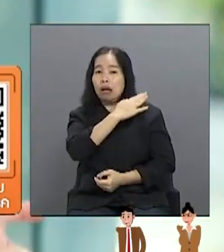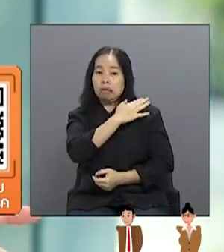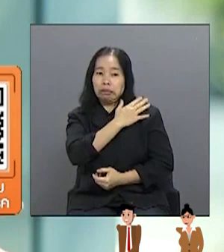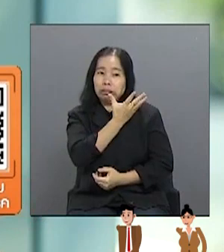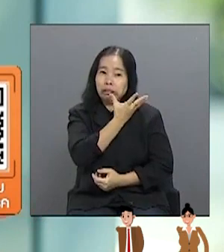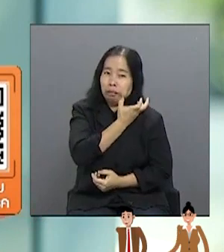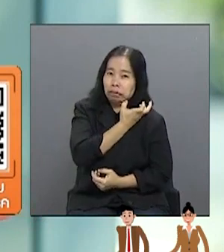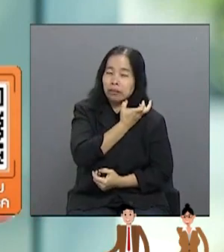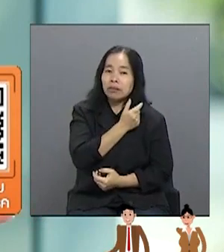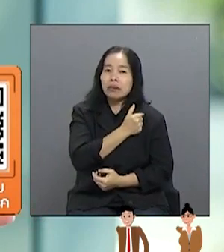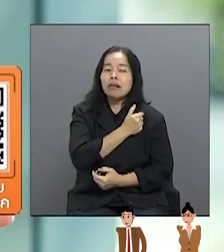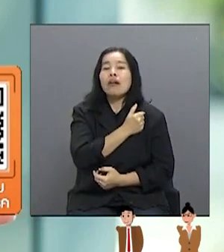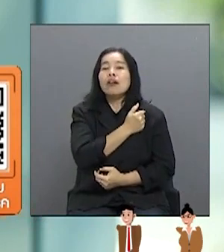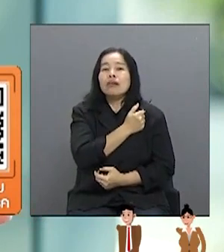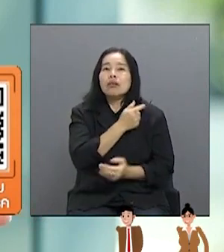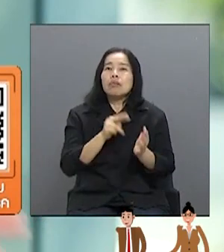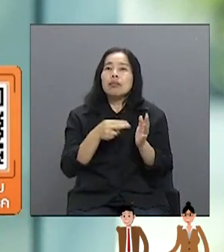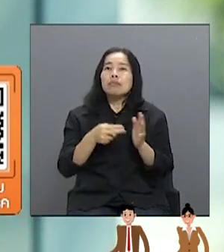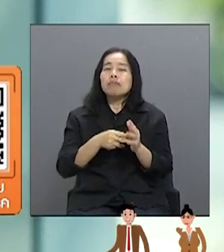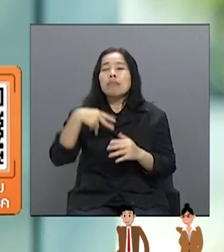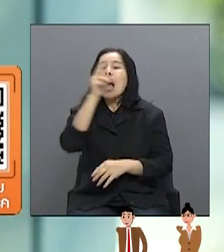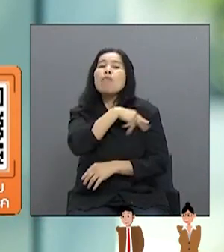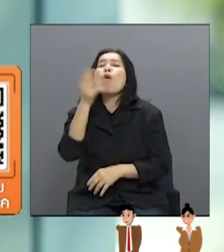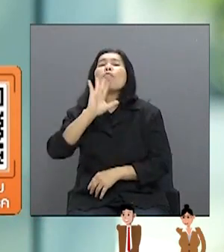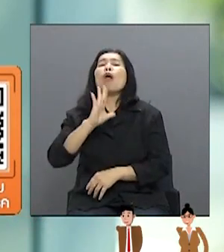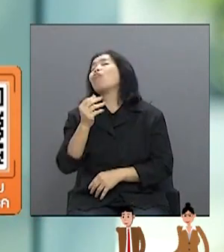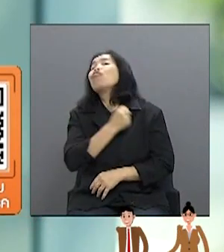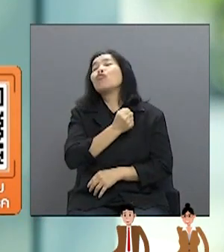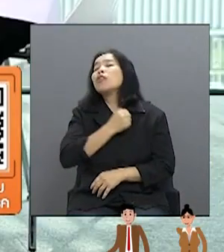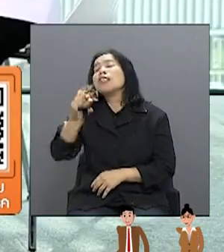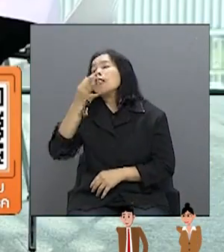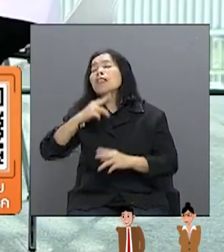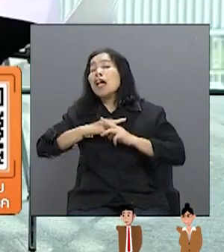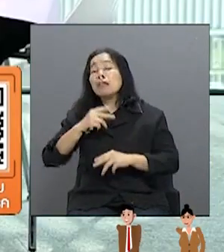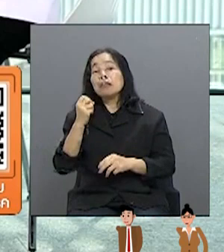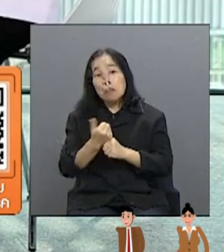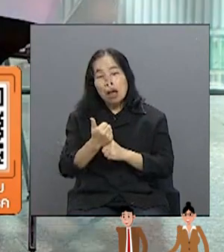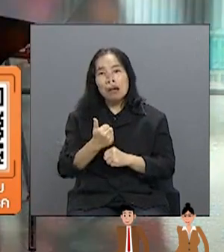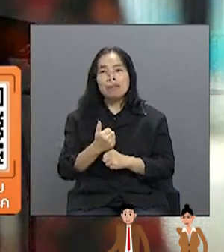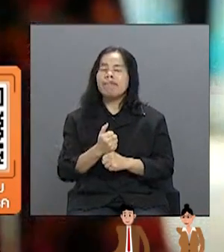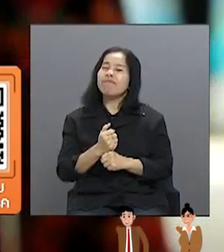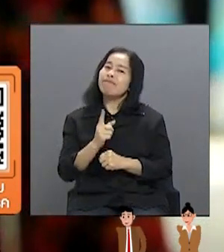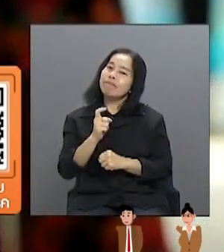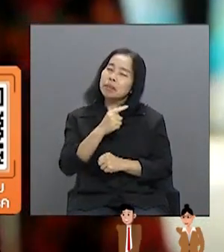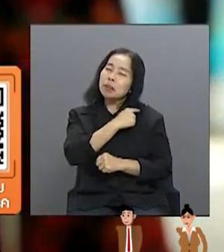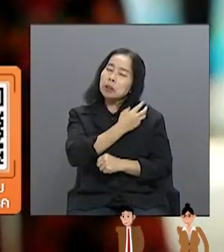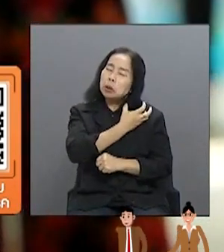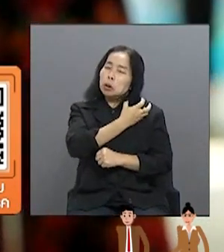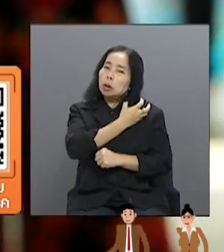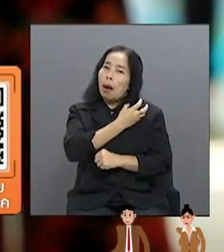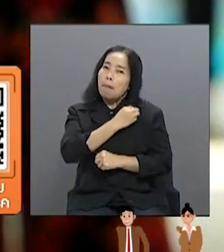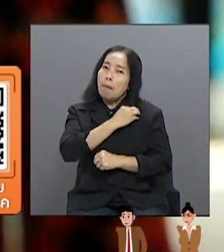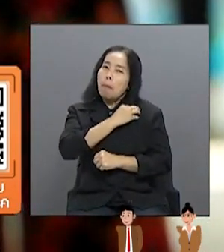ไว้หมายถึงว่าไม่ได้ไปหาหมอหรือรักษาเนี่ยมันจะเกิดอะไรขึ้นกับร่างกาย มันก็จะเพิ่มจำนวนขึ้น มันก็จะรุนแรงขึ้น